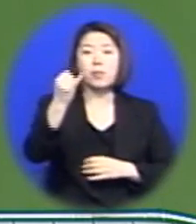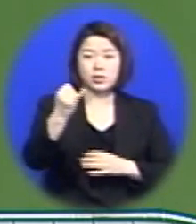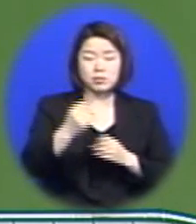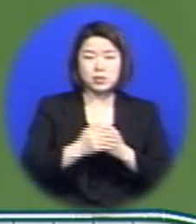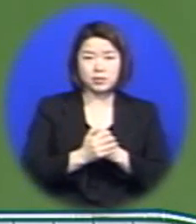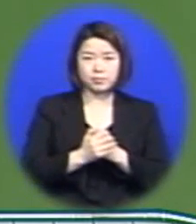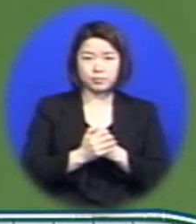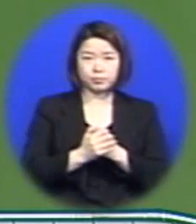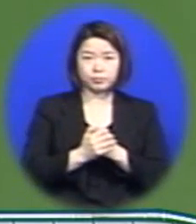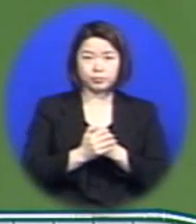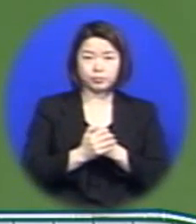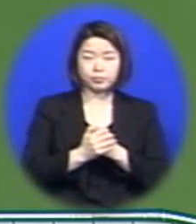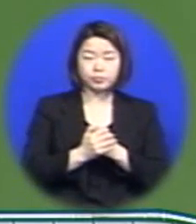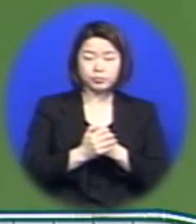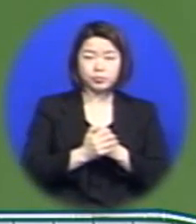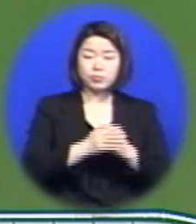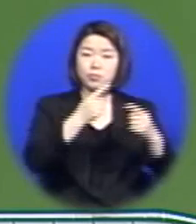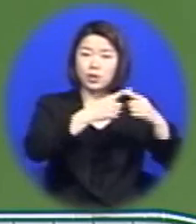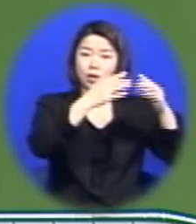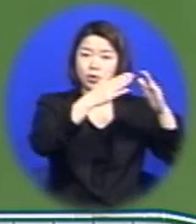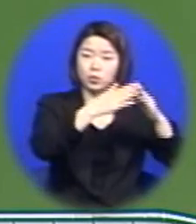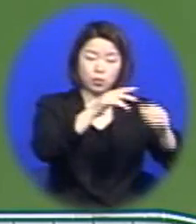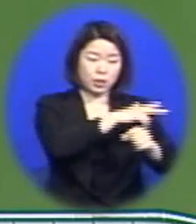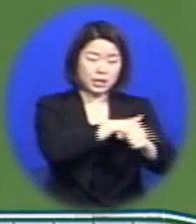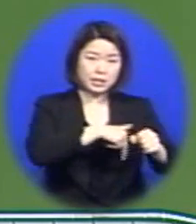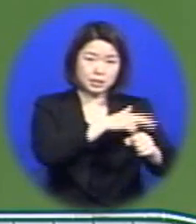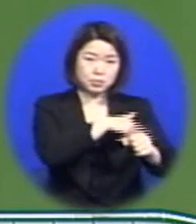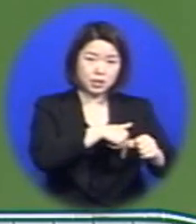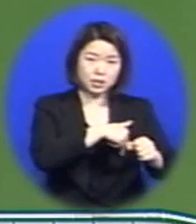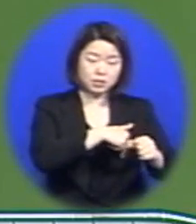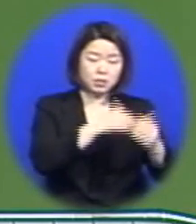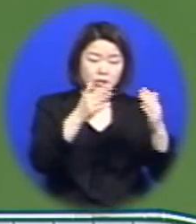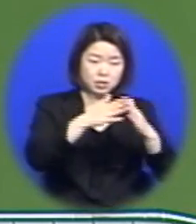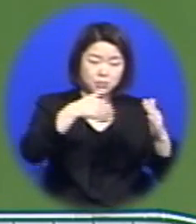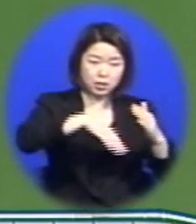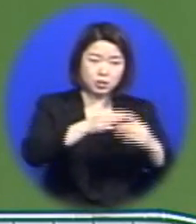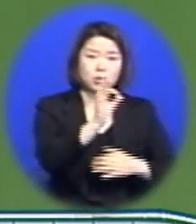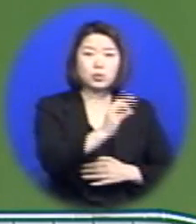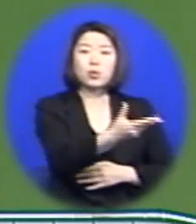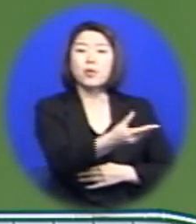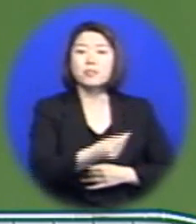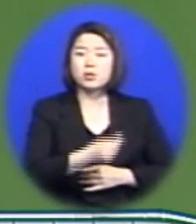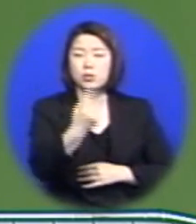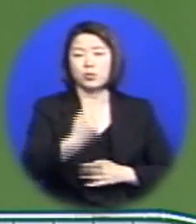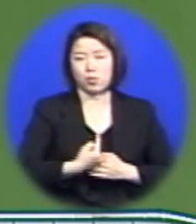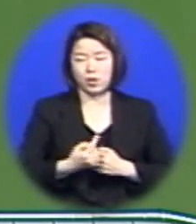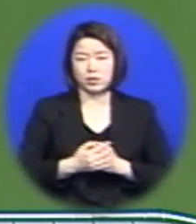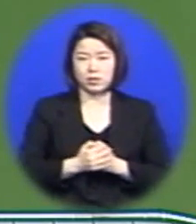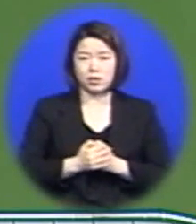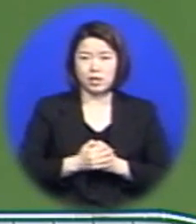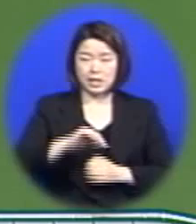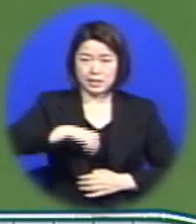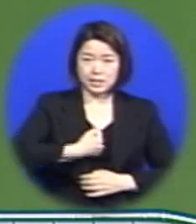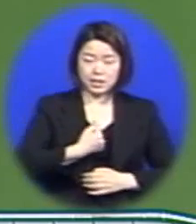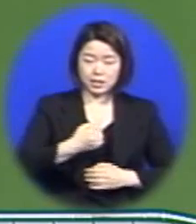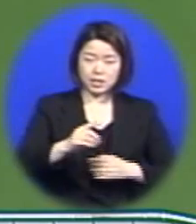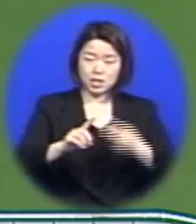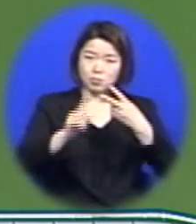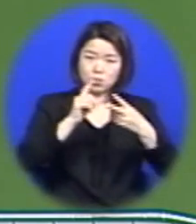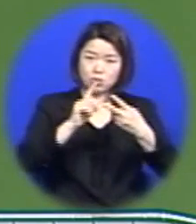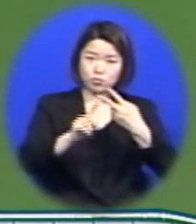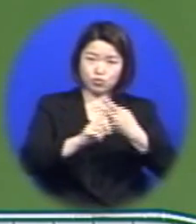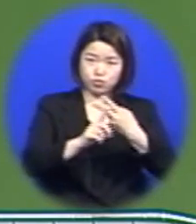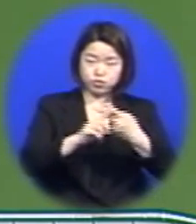어머님이 그 교회 집사님 집에 가서 돈을 빌려 오는 걸 봤어요 자기 학비 중학교 들어갔을 때